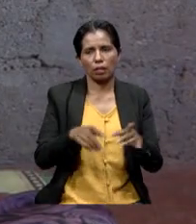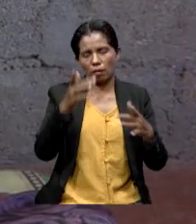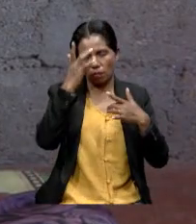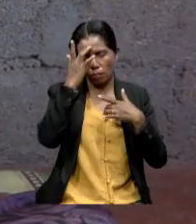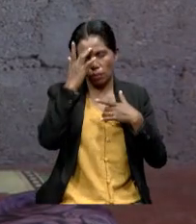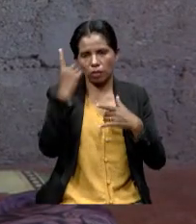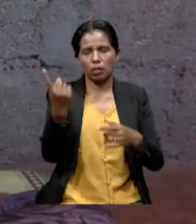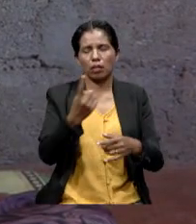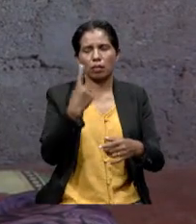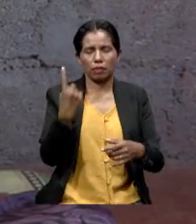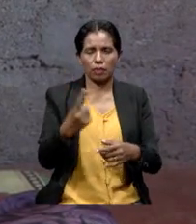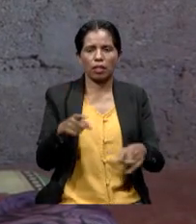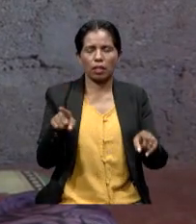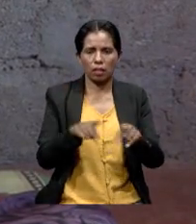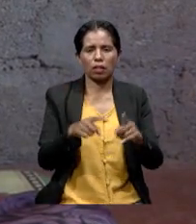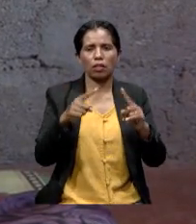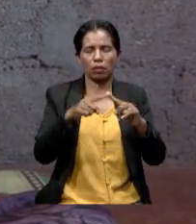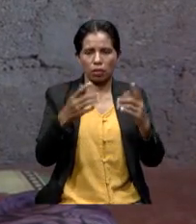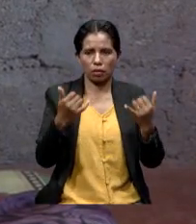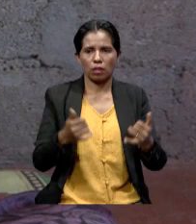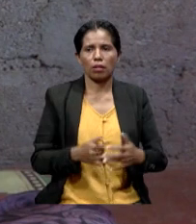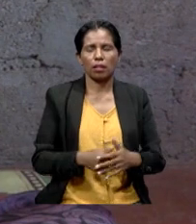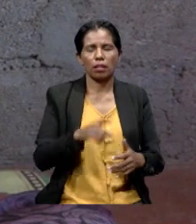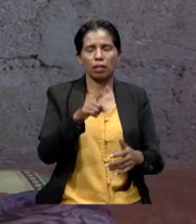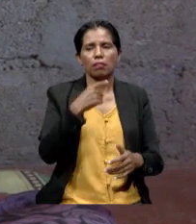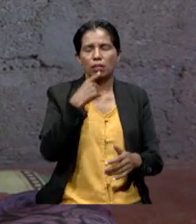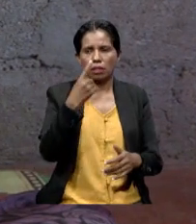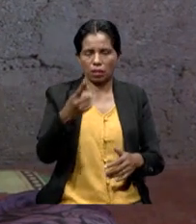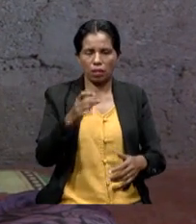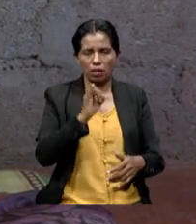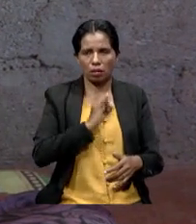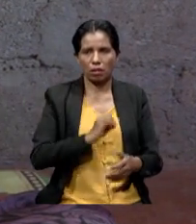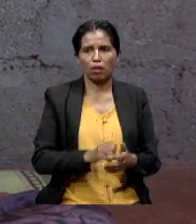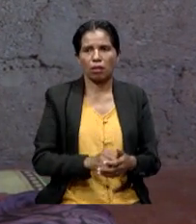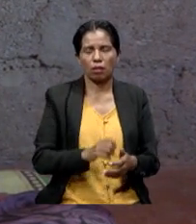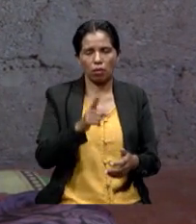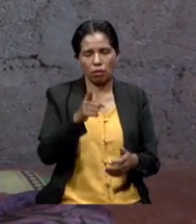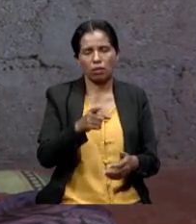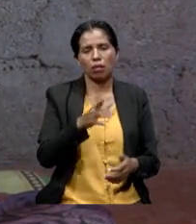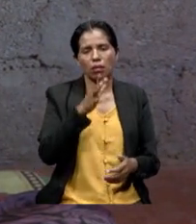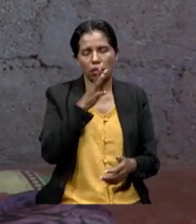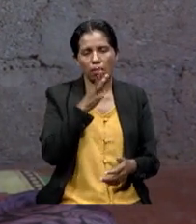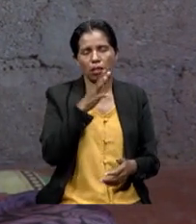nia ni hansane to agora. Sa ida mai dia hanhau sane. Ni inan one